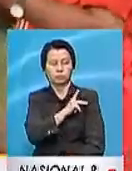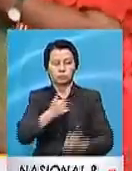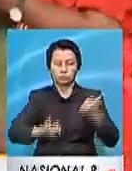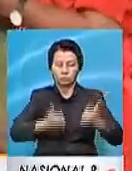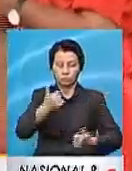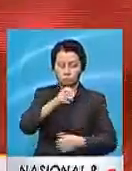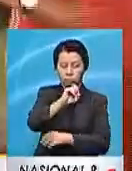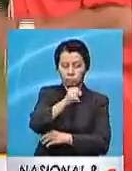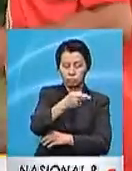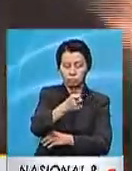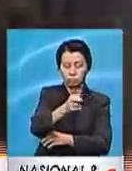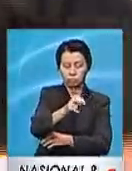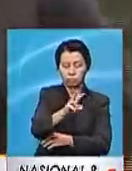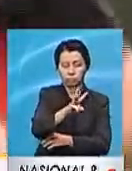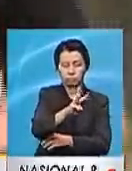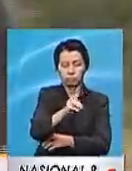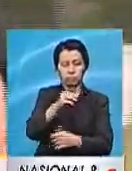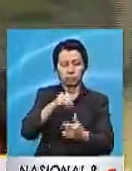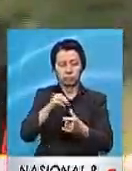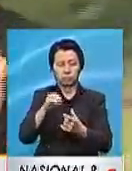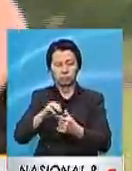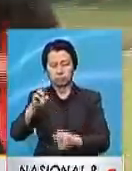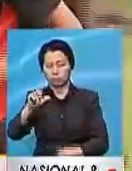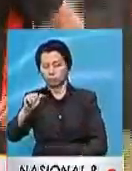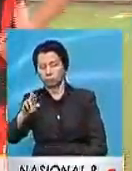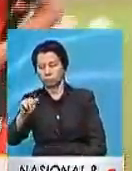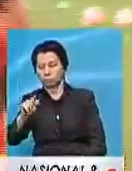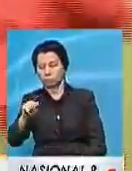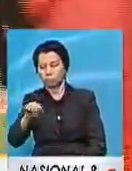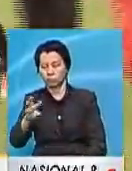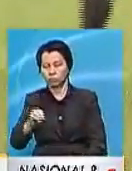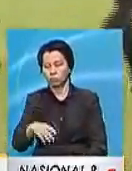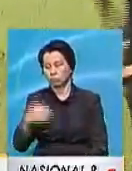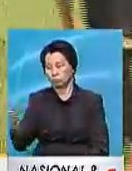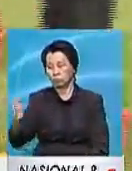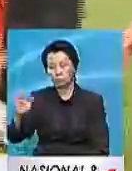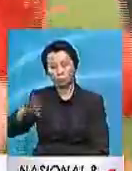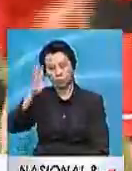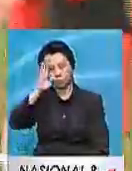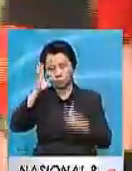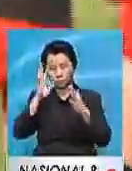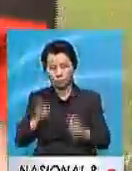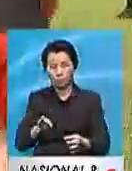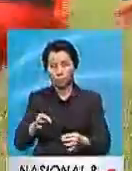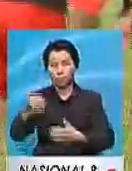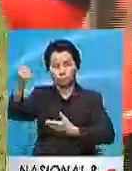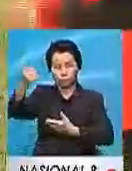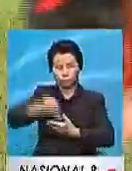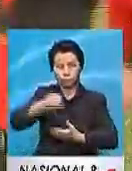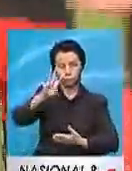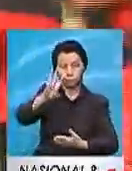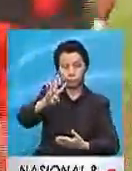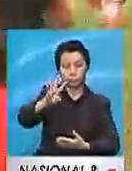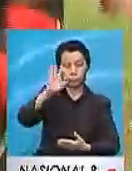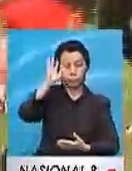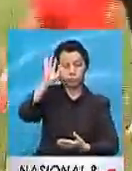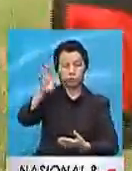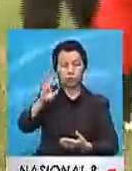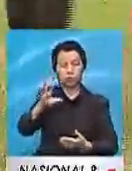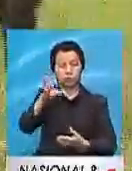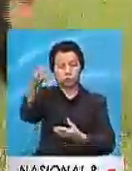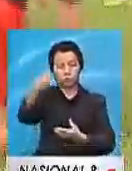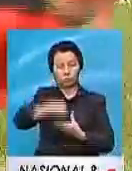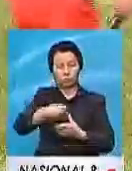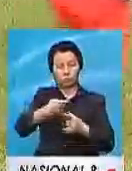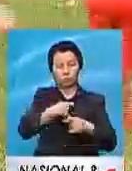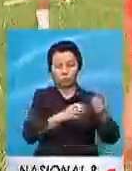shahrom Abdul Kalam atau Mohamad razman roslan beliau belum membuat keputusan manakala import keempat posisi serangan dijangka diisi pemain dari